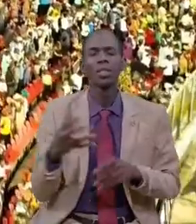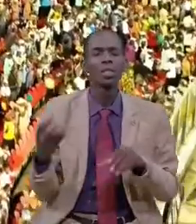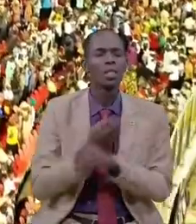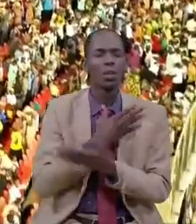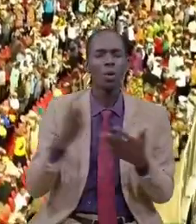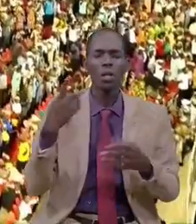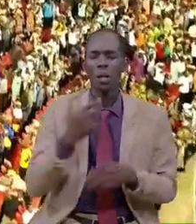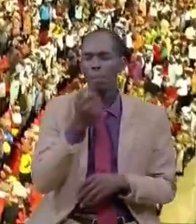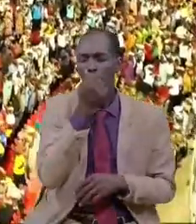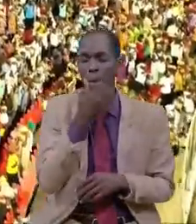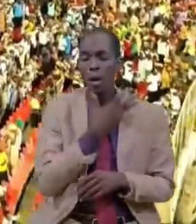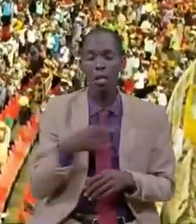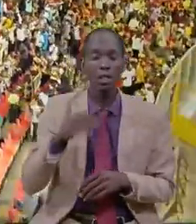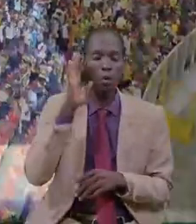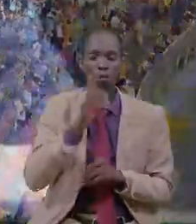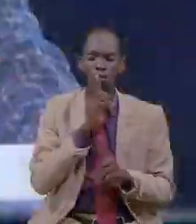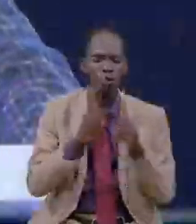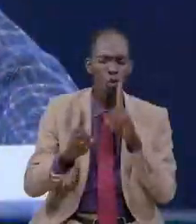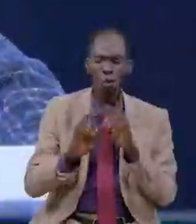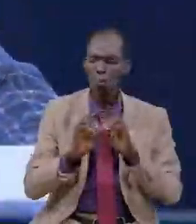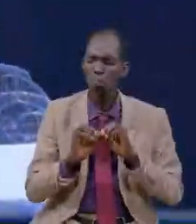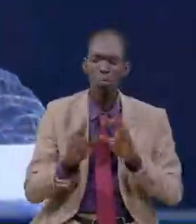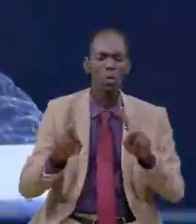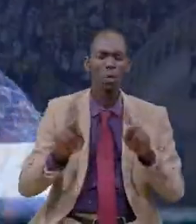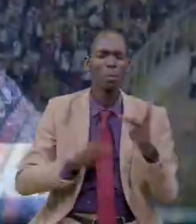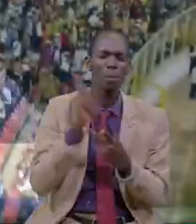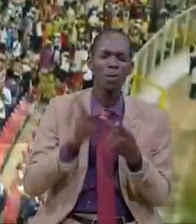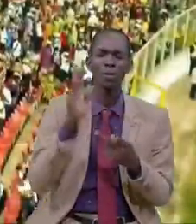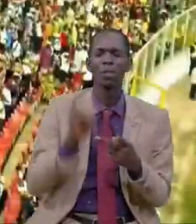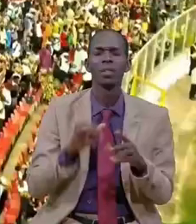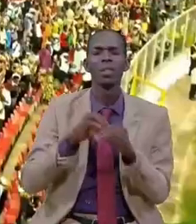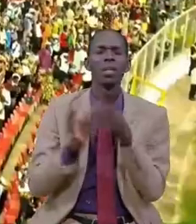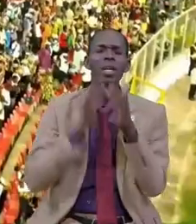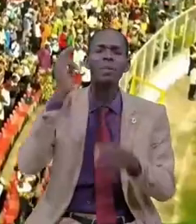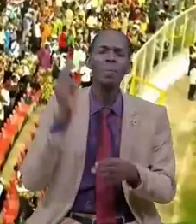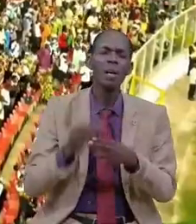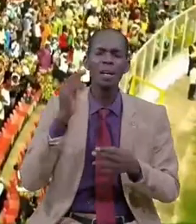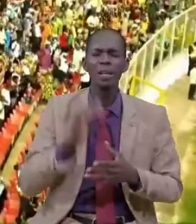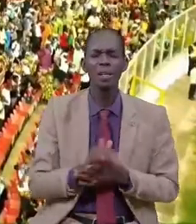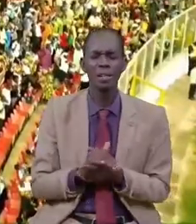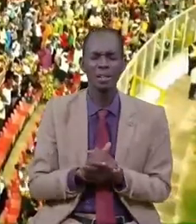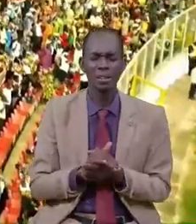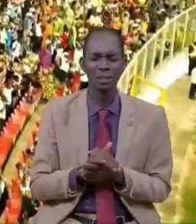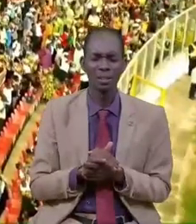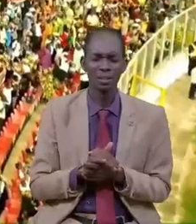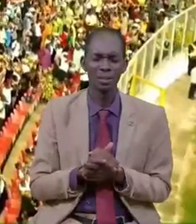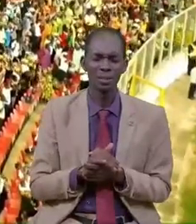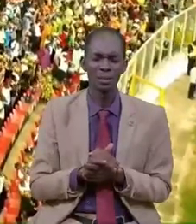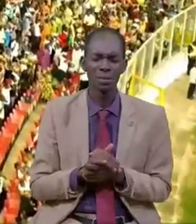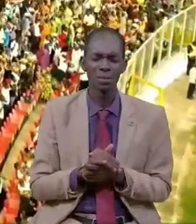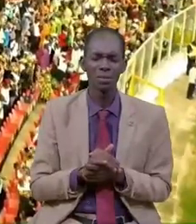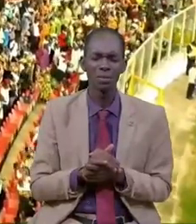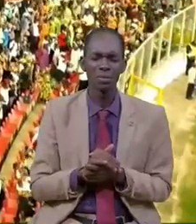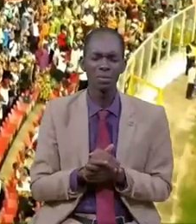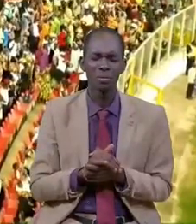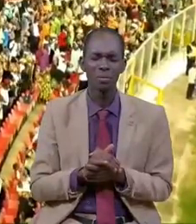they will speak well. In Jesus' name. Seigneur, visite-les, qu'ils